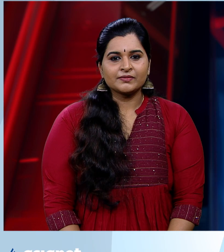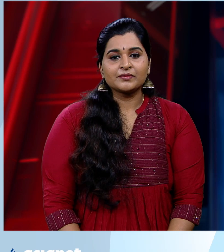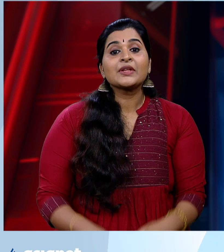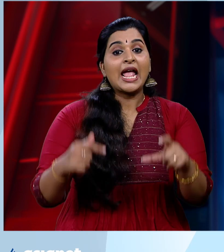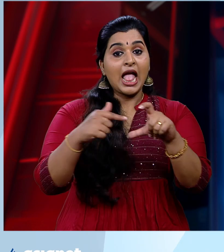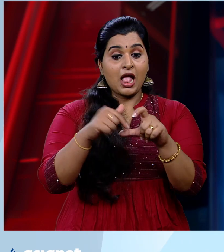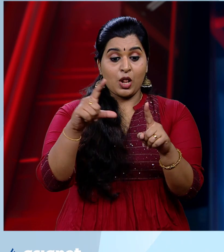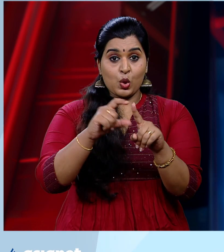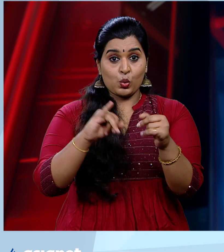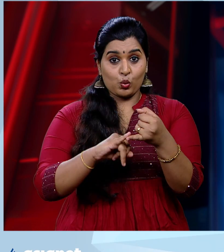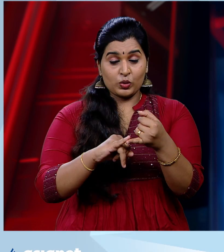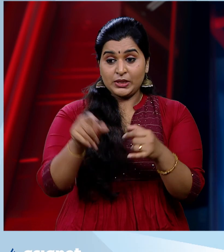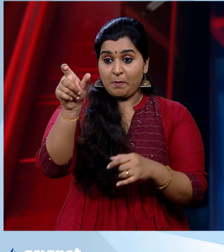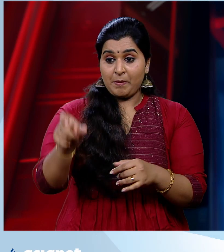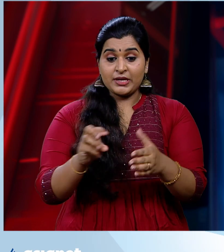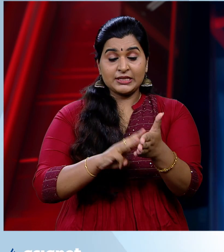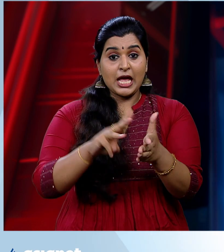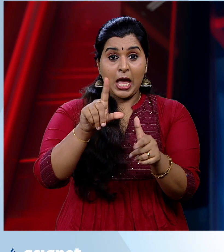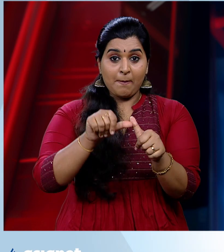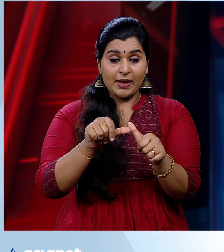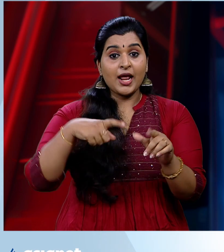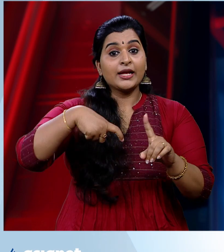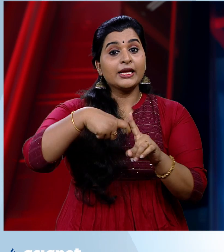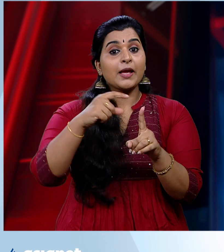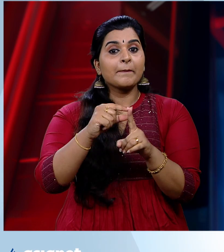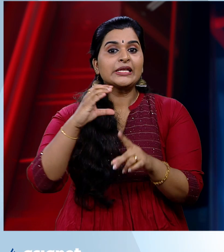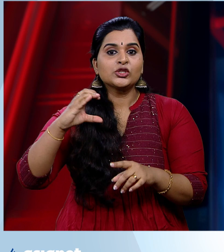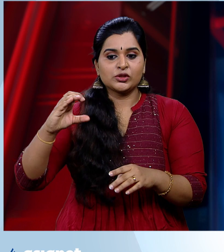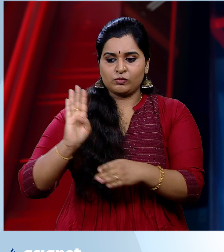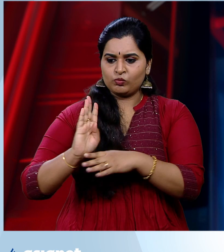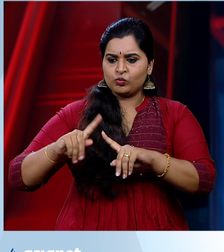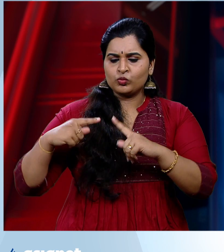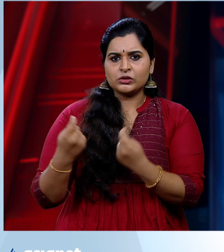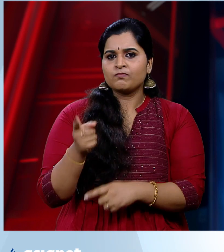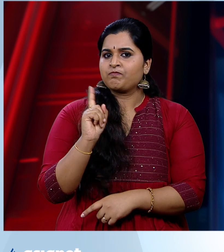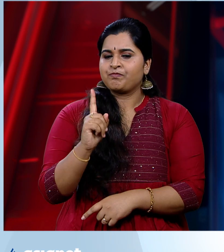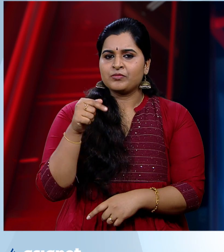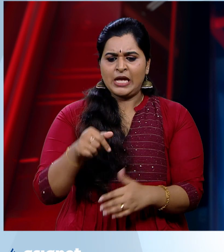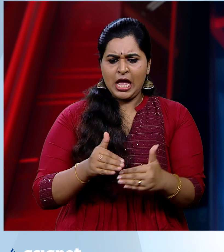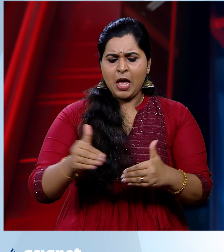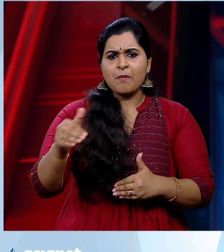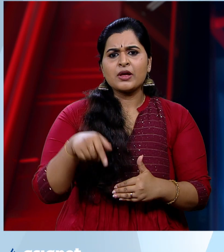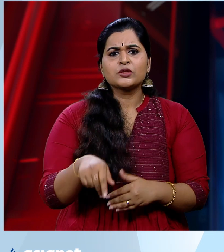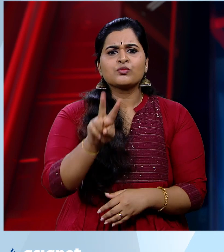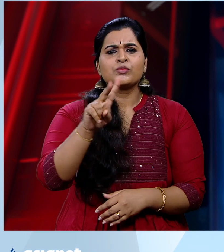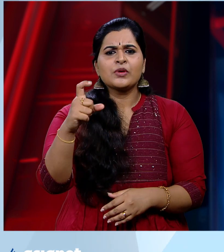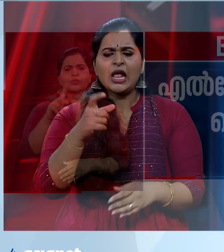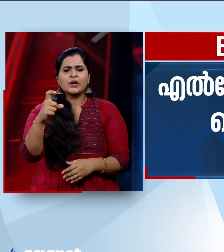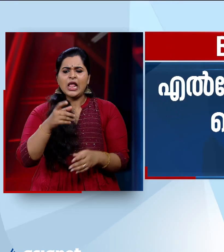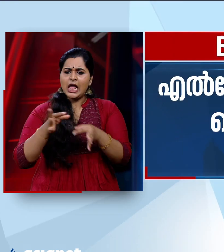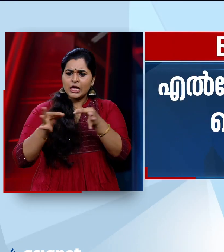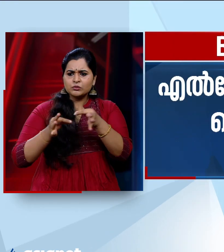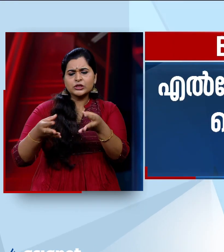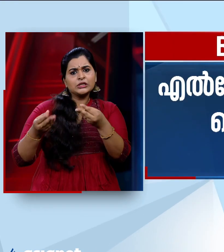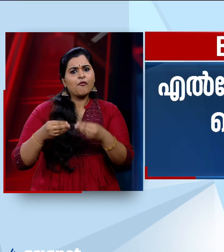എൽദോസ് കുന്നപ്പള്ളിലിന് കെ പി സി സിയുടെ അന്ത്യശാസനം. ബലാത്സംഗ പരാതിയിൽ ഈ മാസം 20-നകം വിശദീകരണം നൽകണമെന്നാണ് ആവശ്യം. അതിനിടെ എൽദോസ്